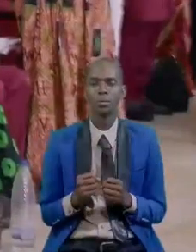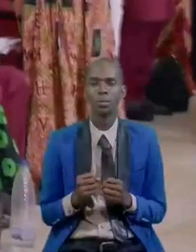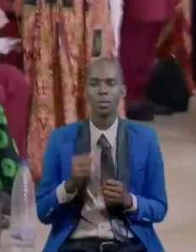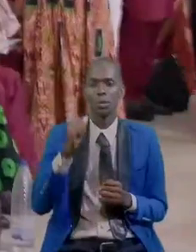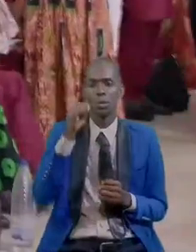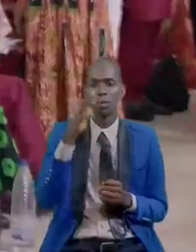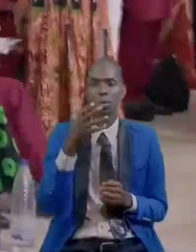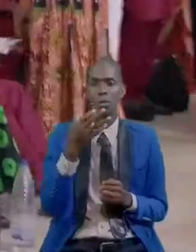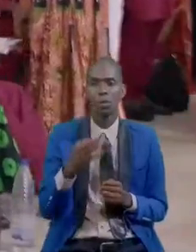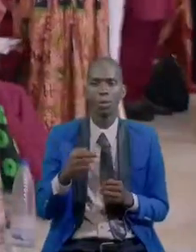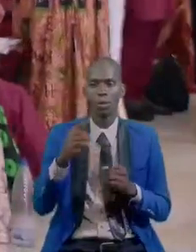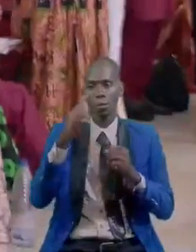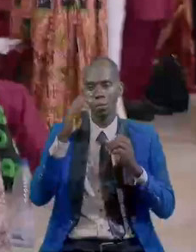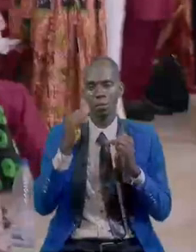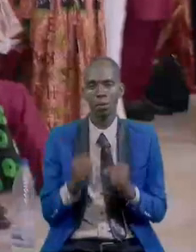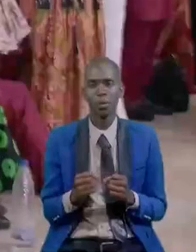femmes de puissance.